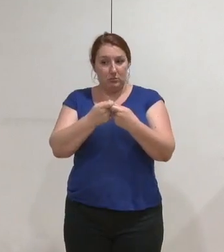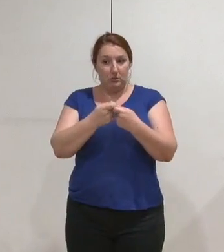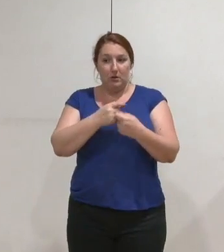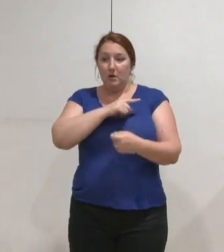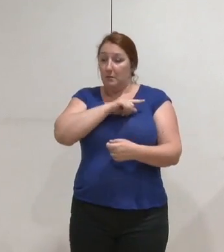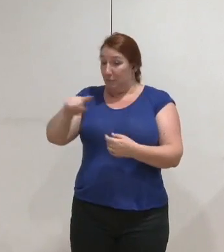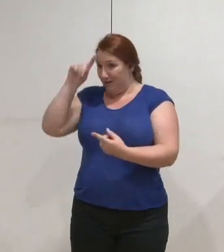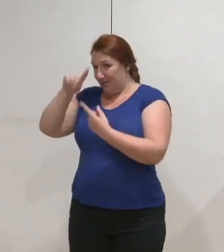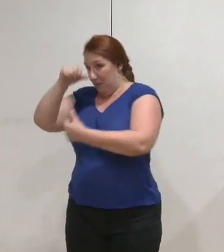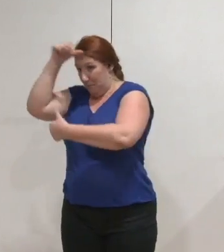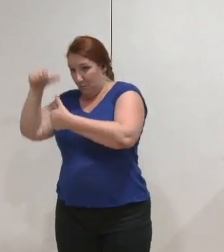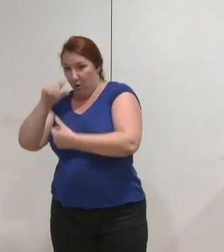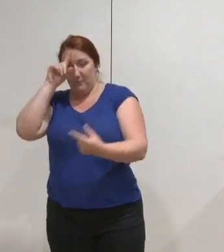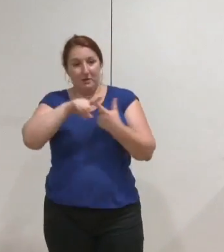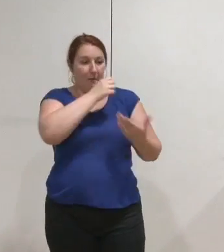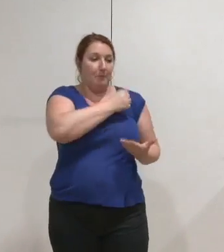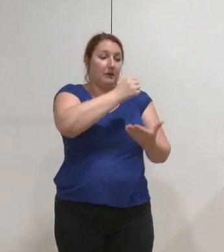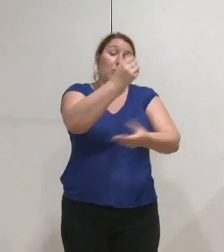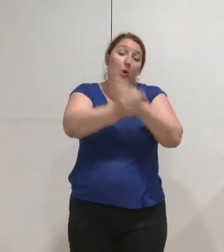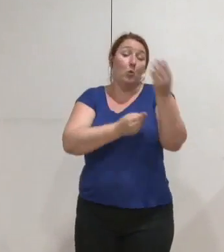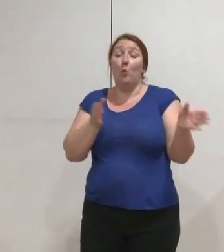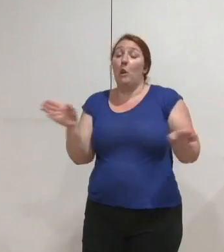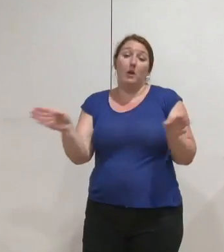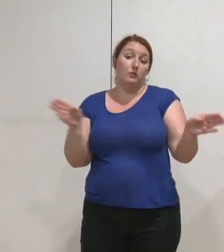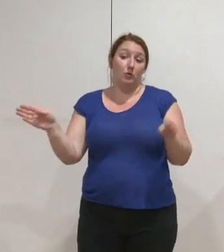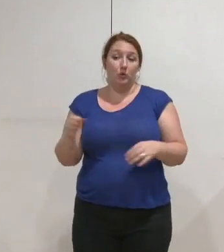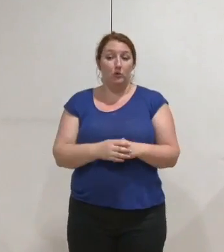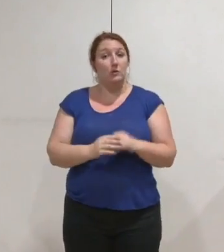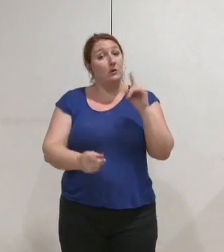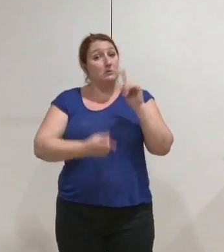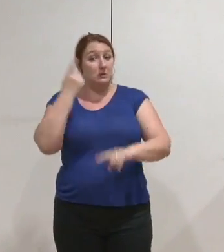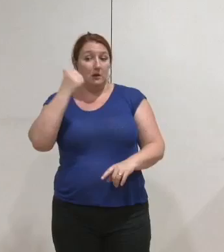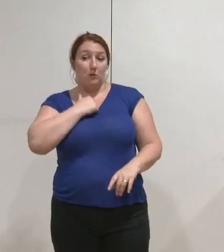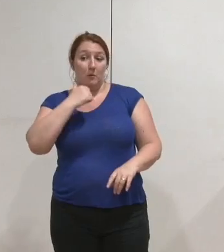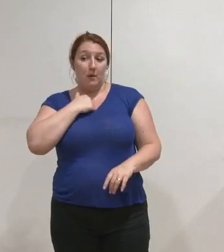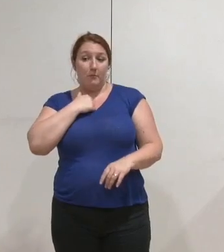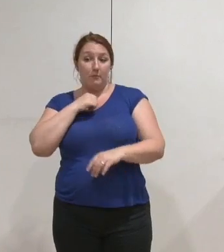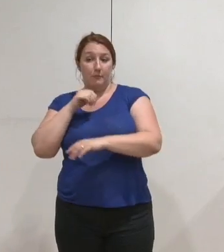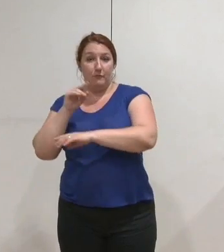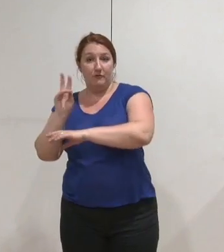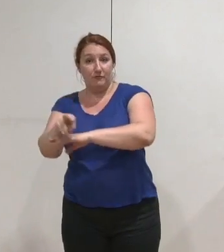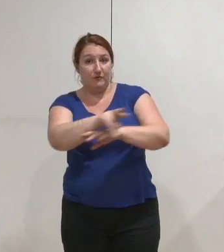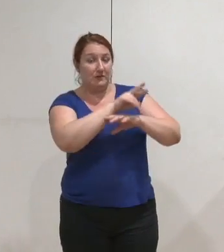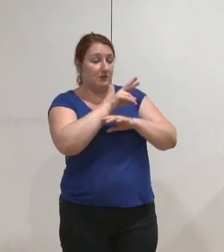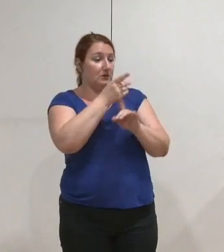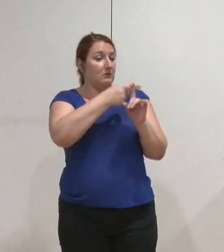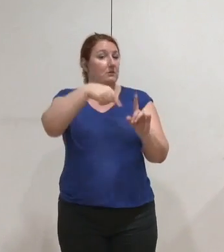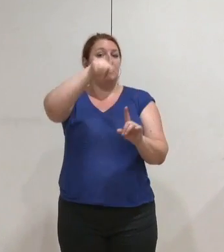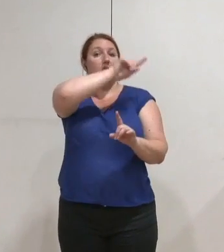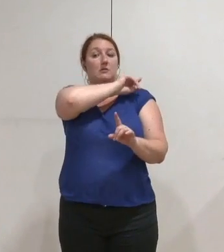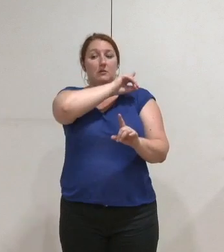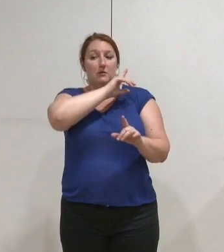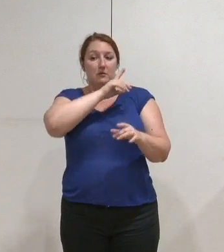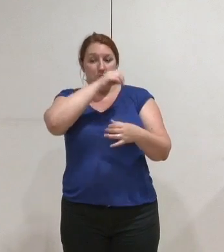mémoire mais du patrimoine et je suis enfin ou les deux même et je suis en particulier aller visiter l'autre soir l'autre jour